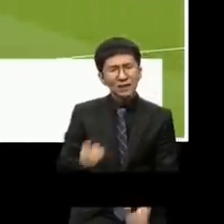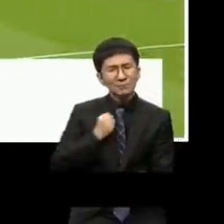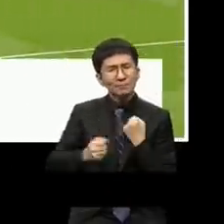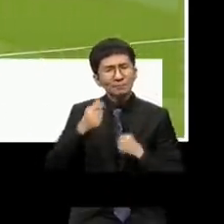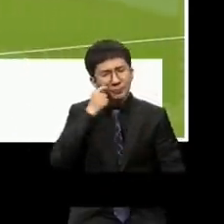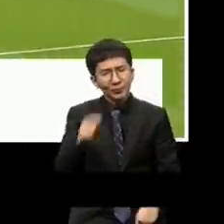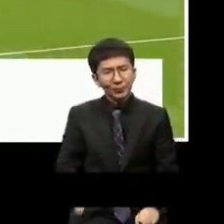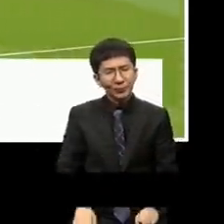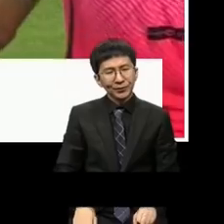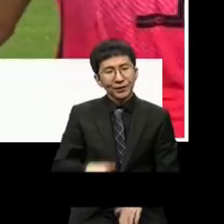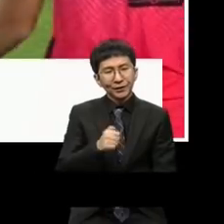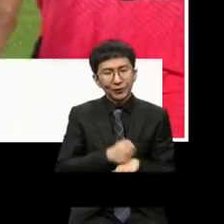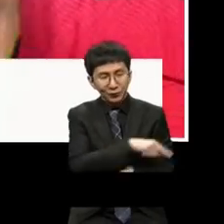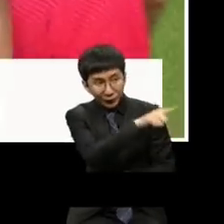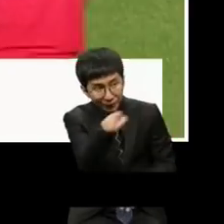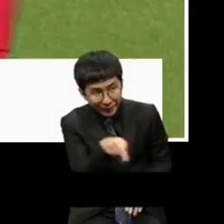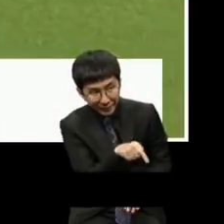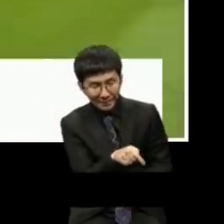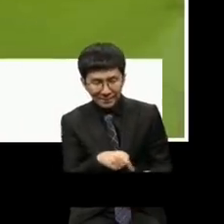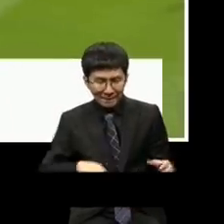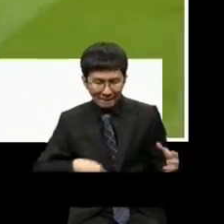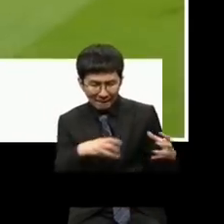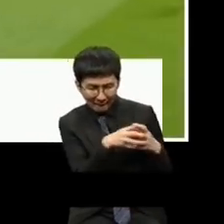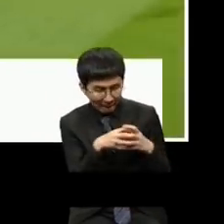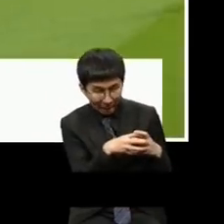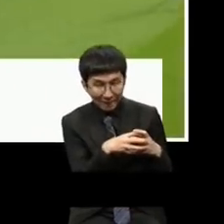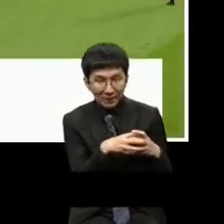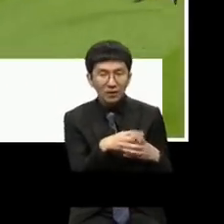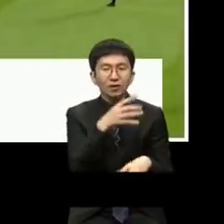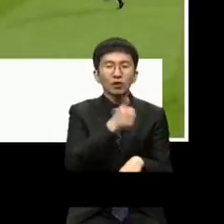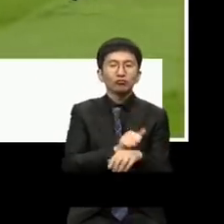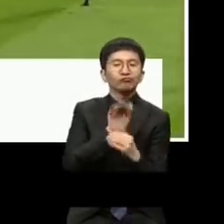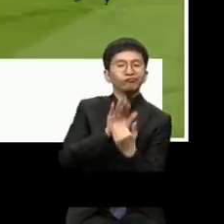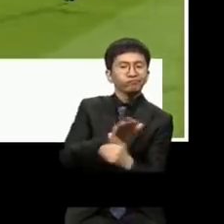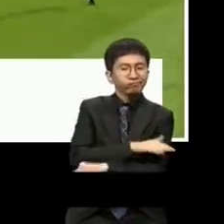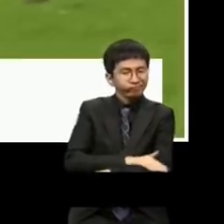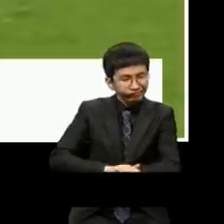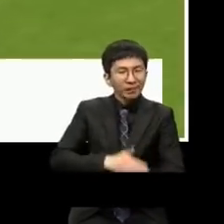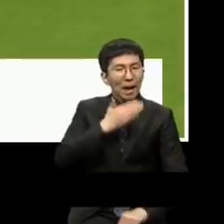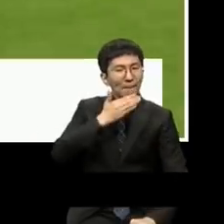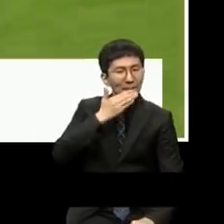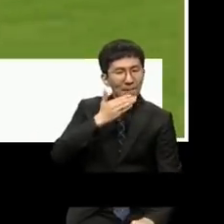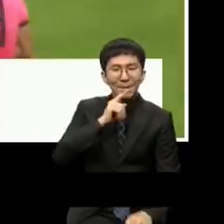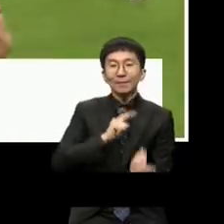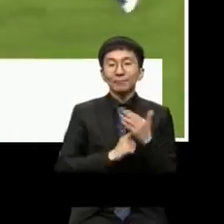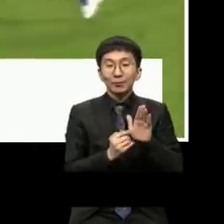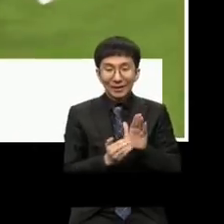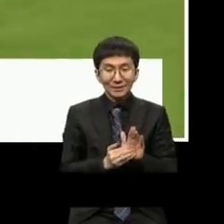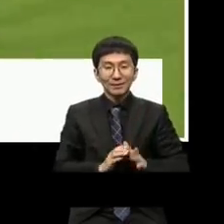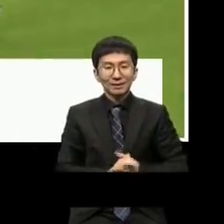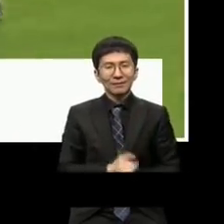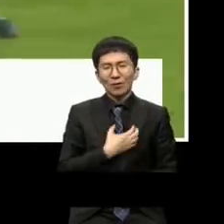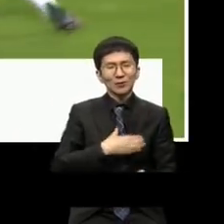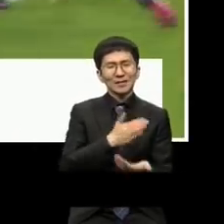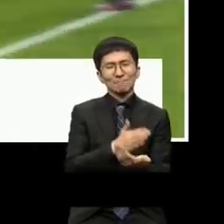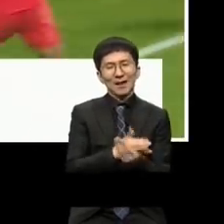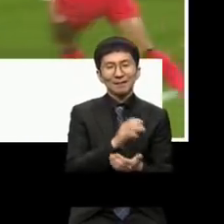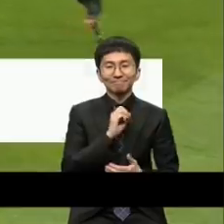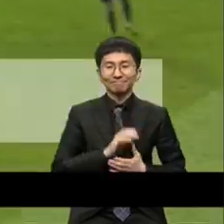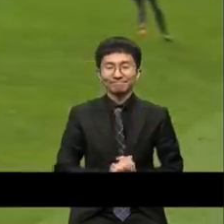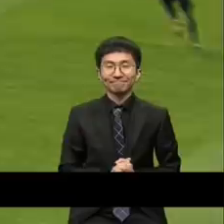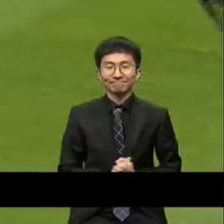좋았겠습니다만 너희들이 더 좋은 팀워크를 발휘하면 더욱더 좋은 수비를 할 수 있을 것이다. 너무 걱정 안 하셔도 될 것